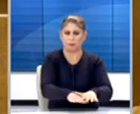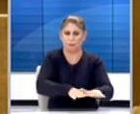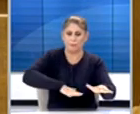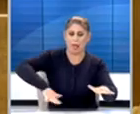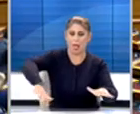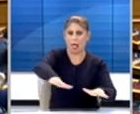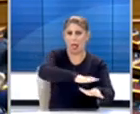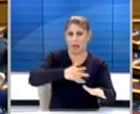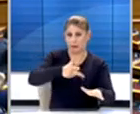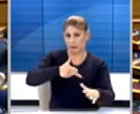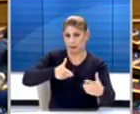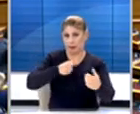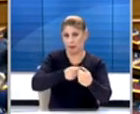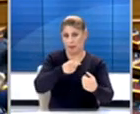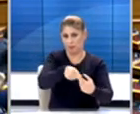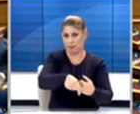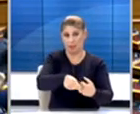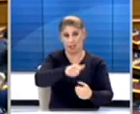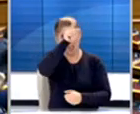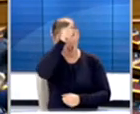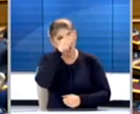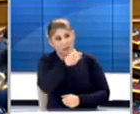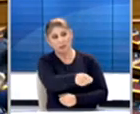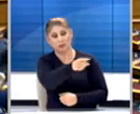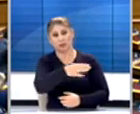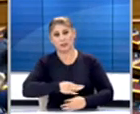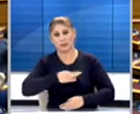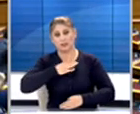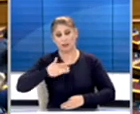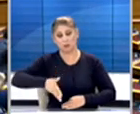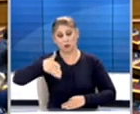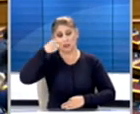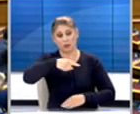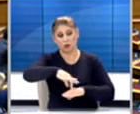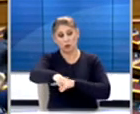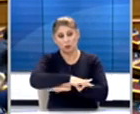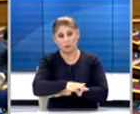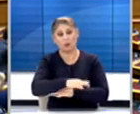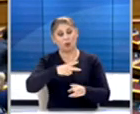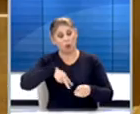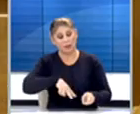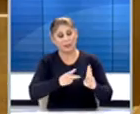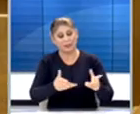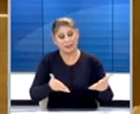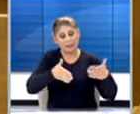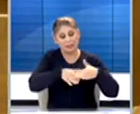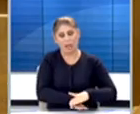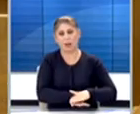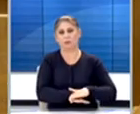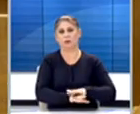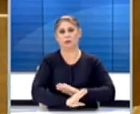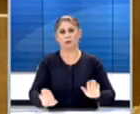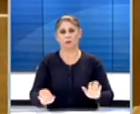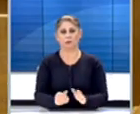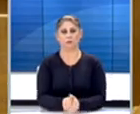Τέμπη? Εσείς, κύριε Μητσοτάκη, είστε ο σχεδιαστής και ο υλοποιητής της συγκάλυψης.